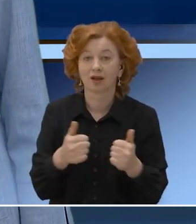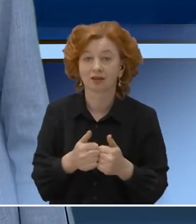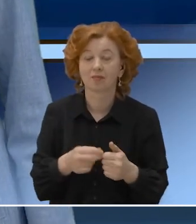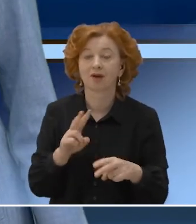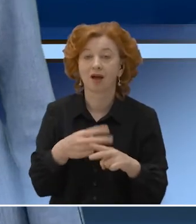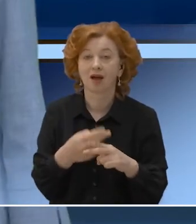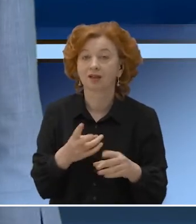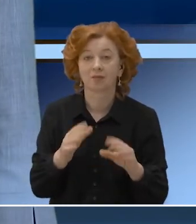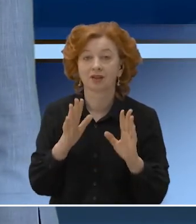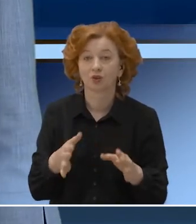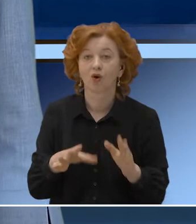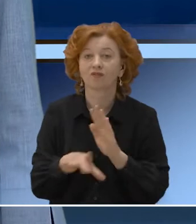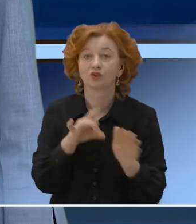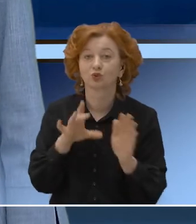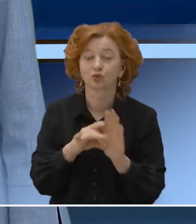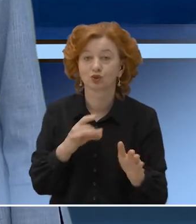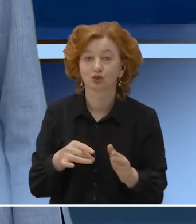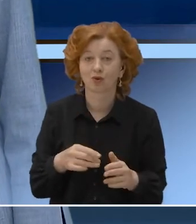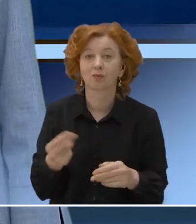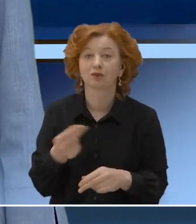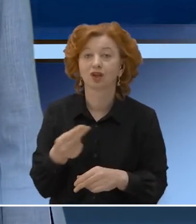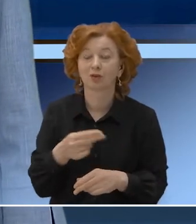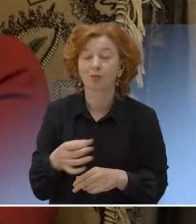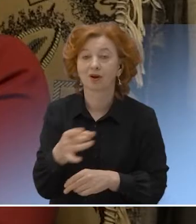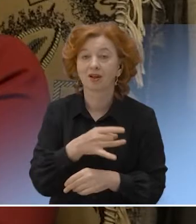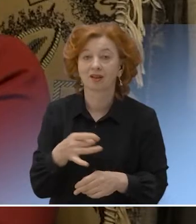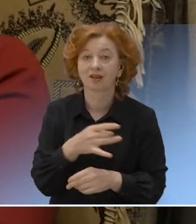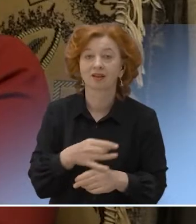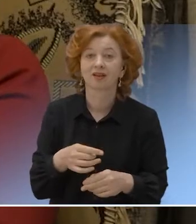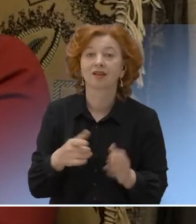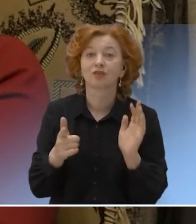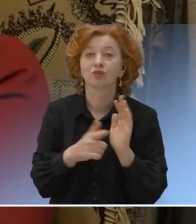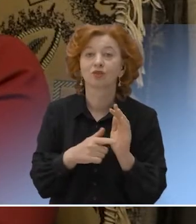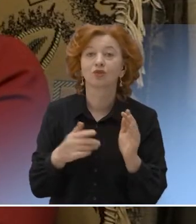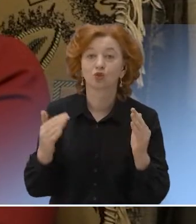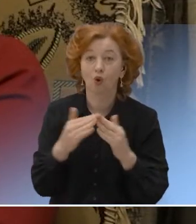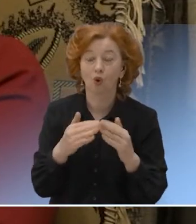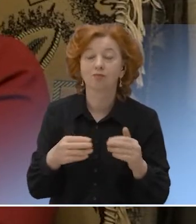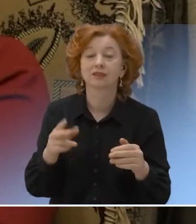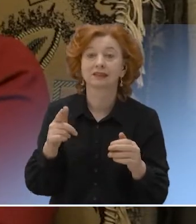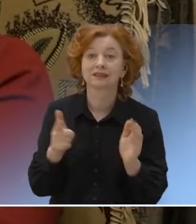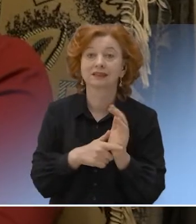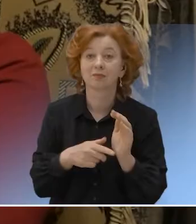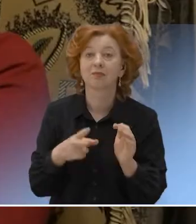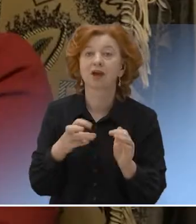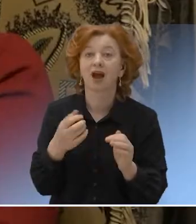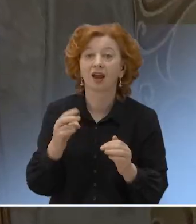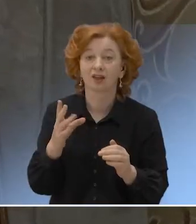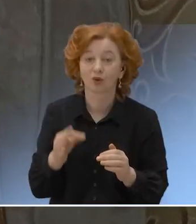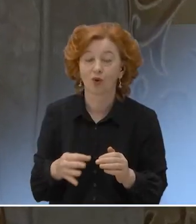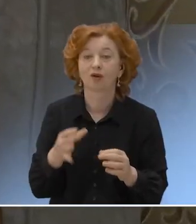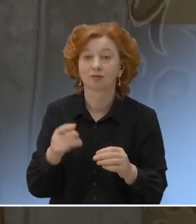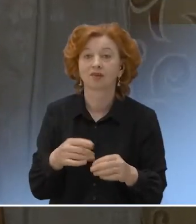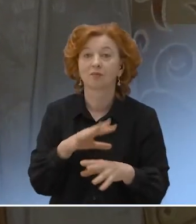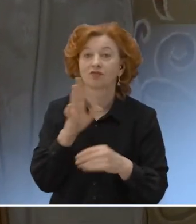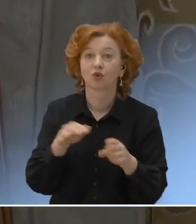рядом. Об этом и не только в сюжете из Песчанокопского района. Дом семьи Михайленко из села Николаевка полон